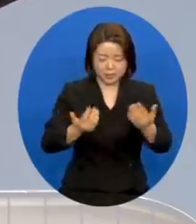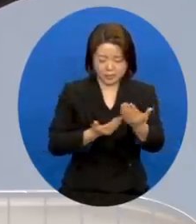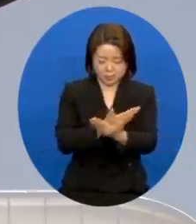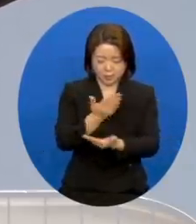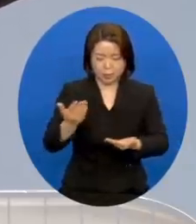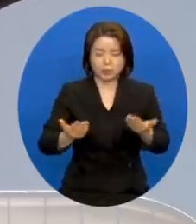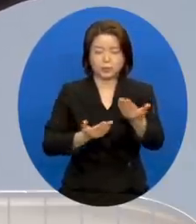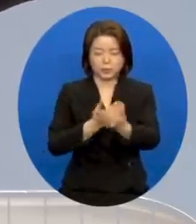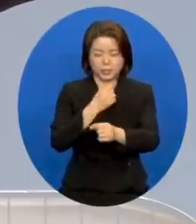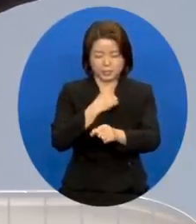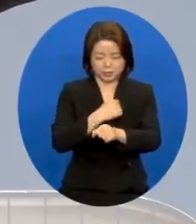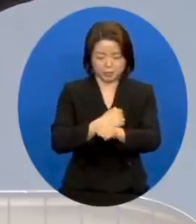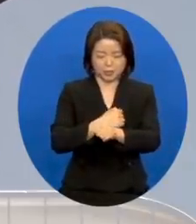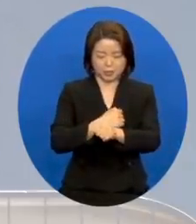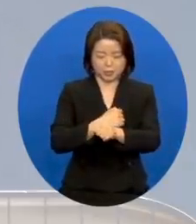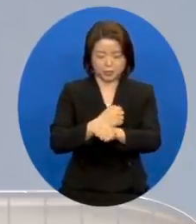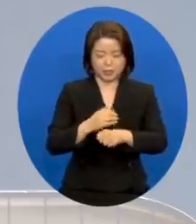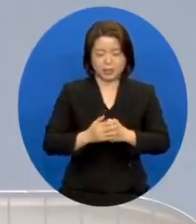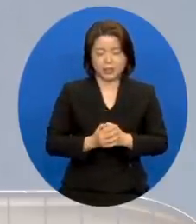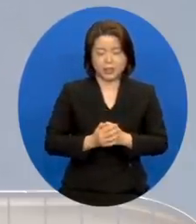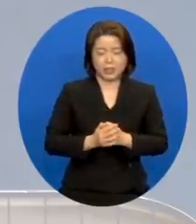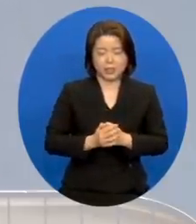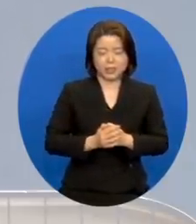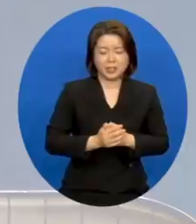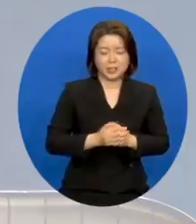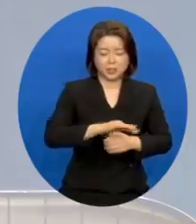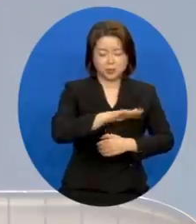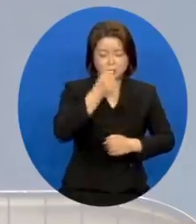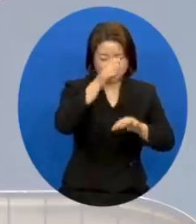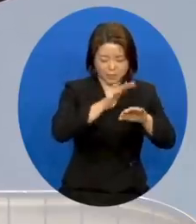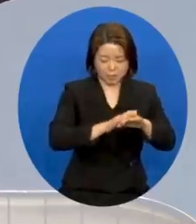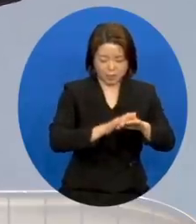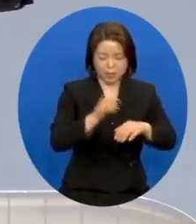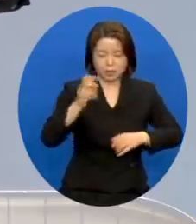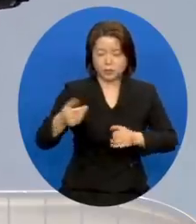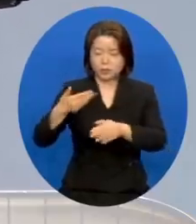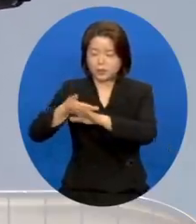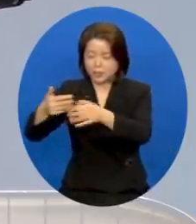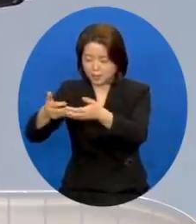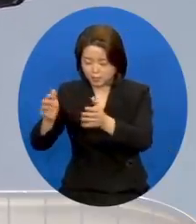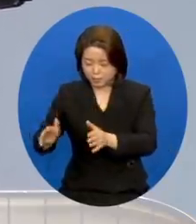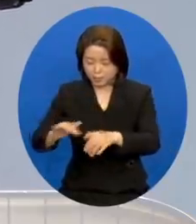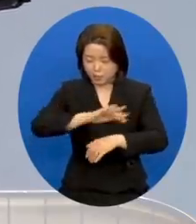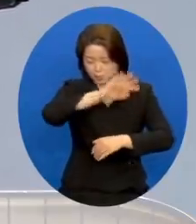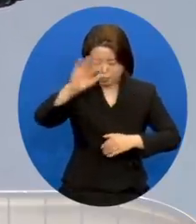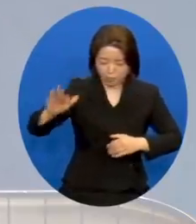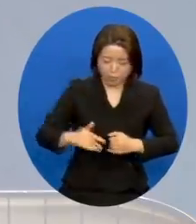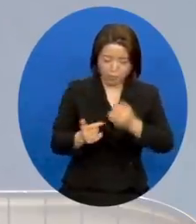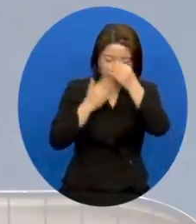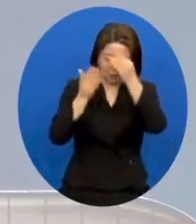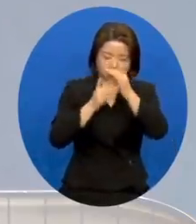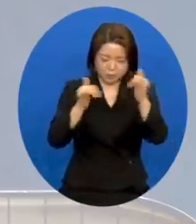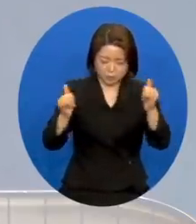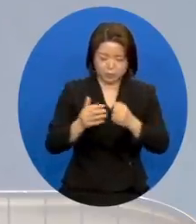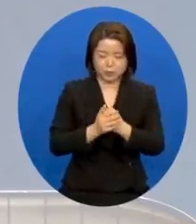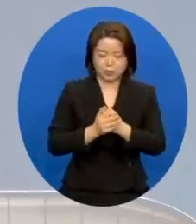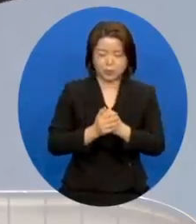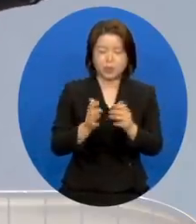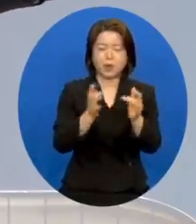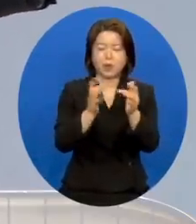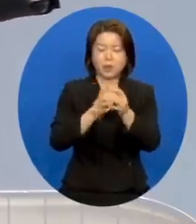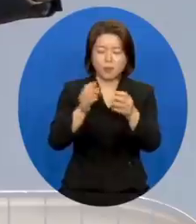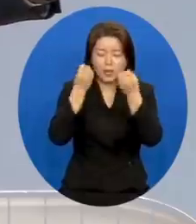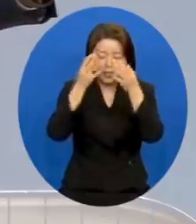하심이 본당과 부속실 에서 예배하는 모든 성도들 그리고 온라인